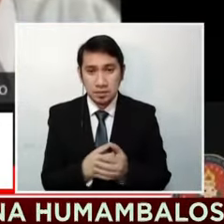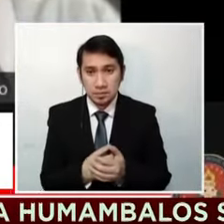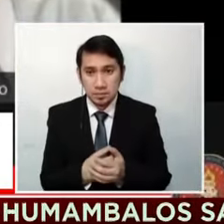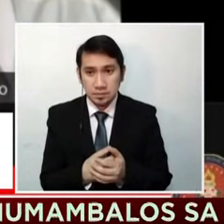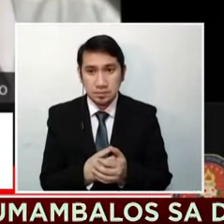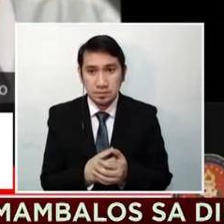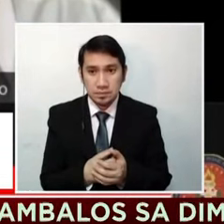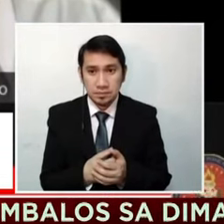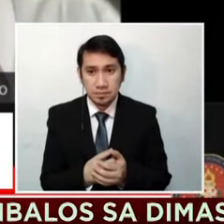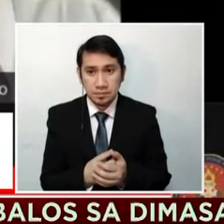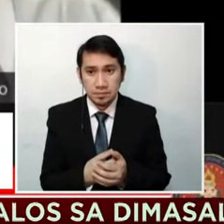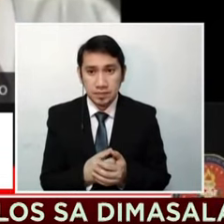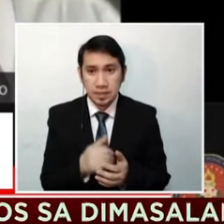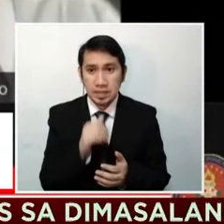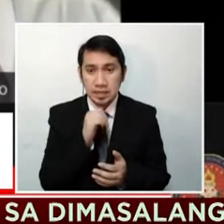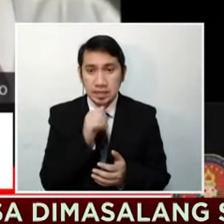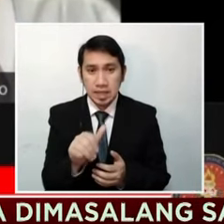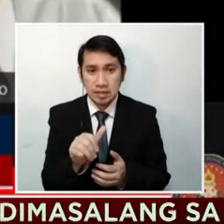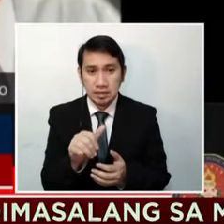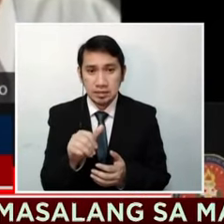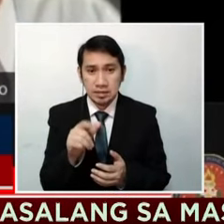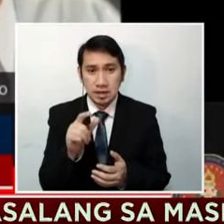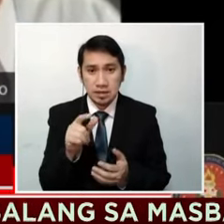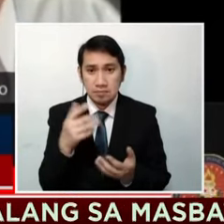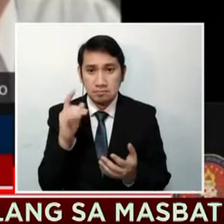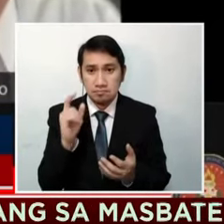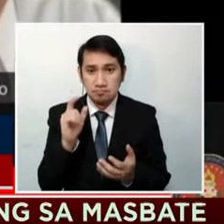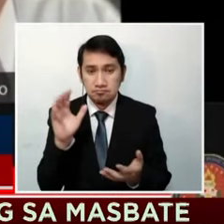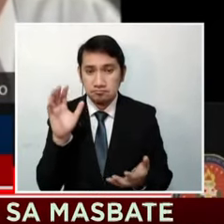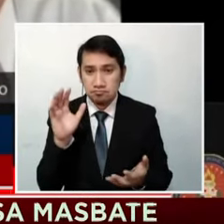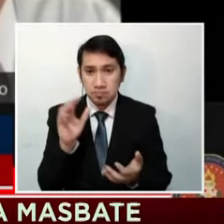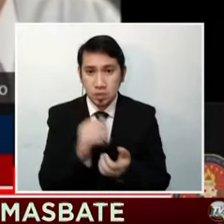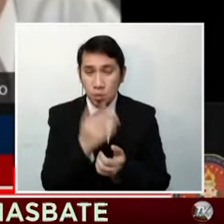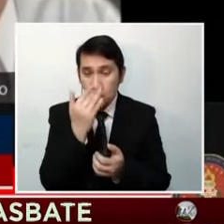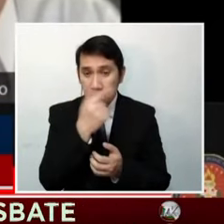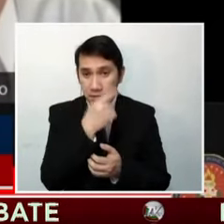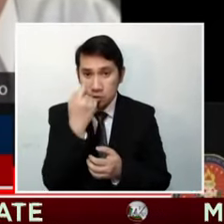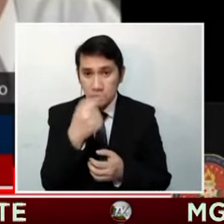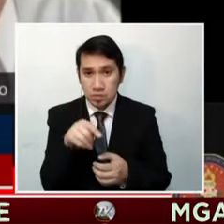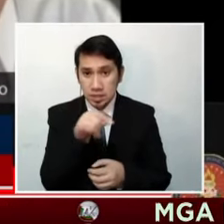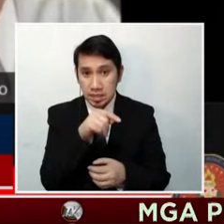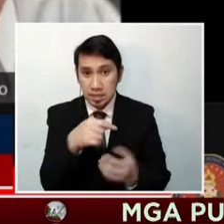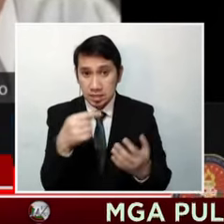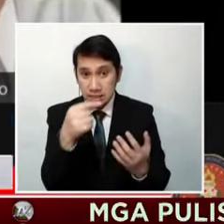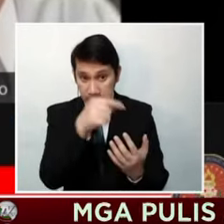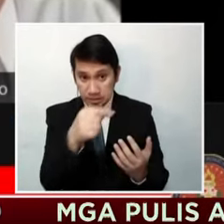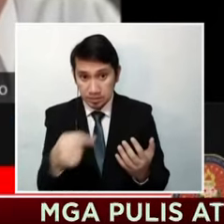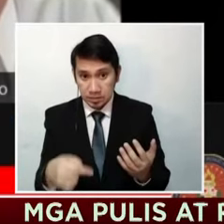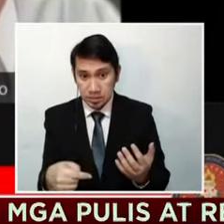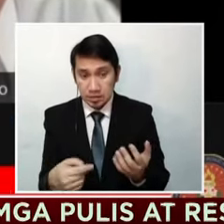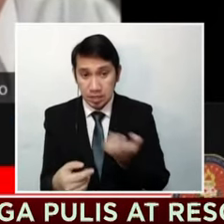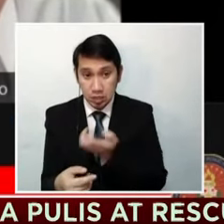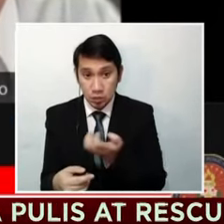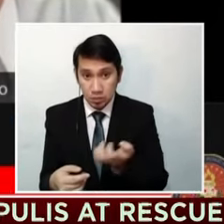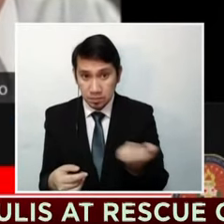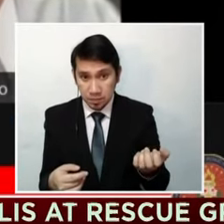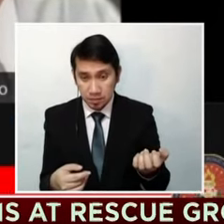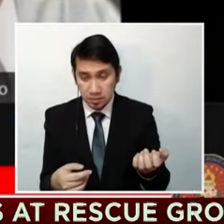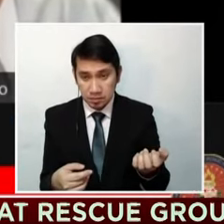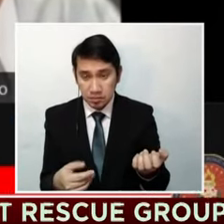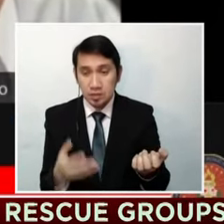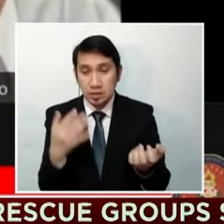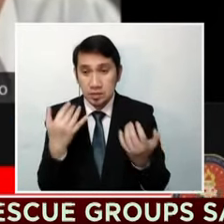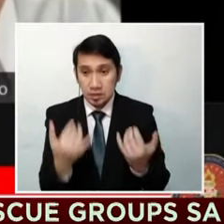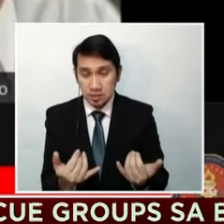po na-dispose kasi a lot of this equipment right away, so that nung dumating